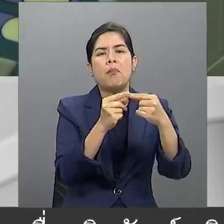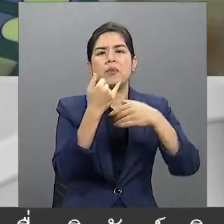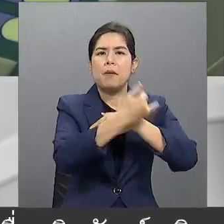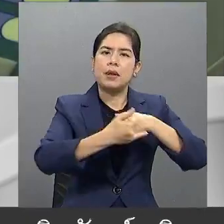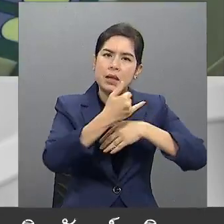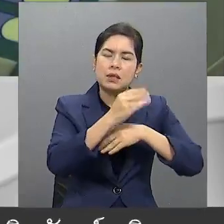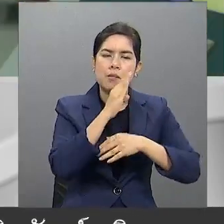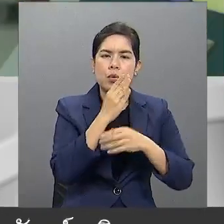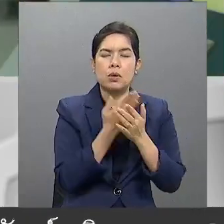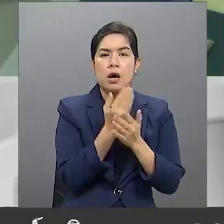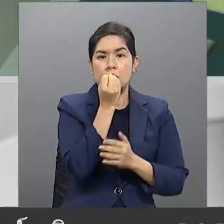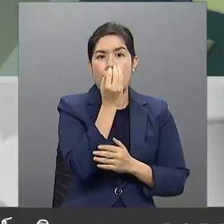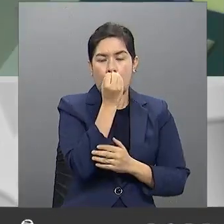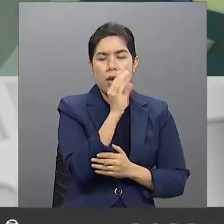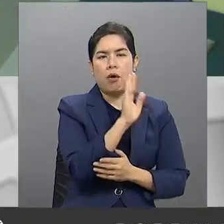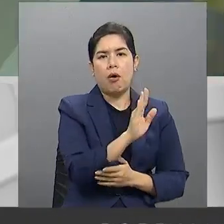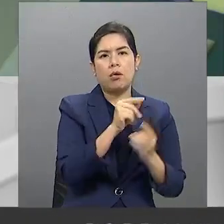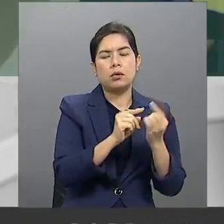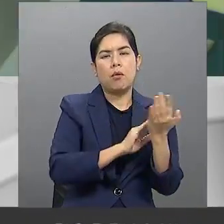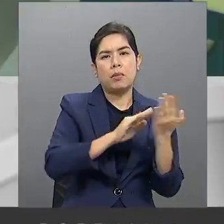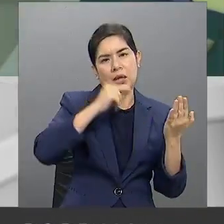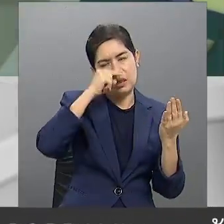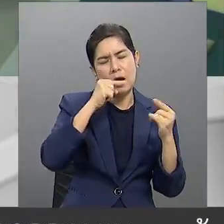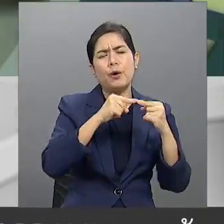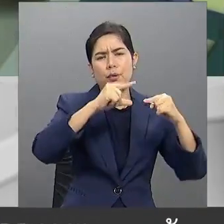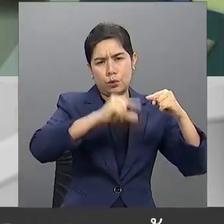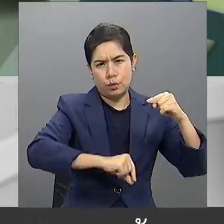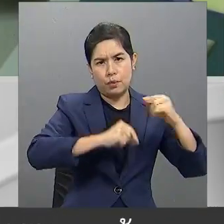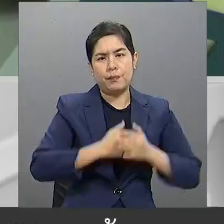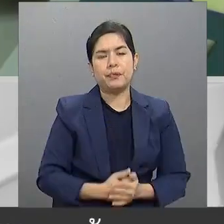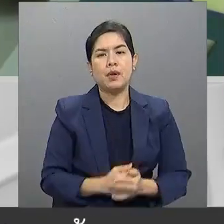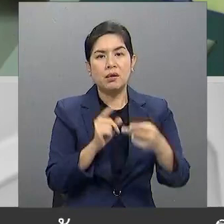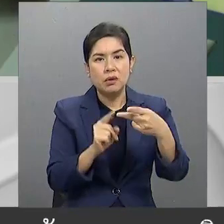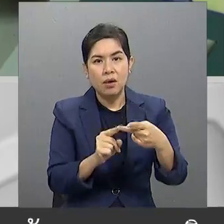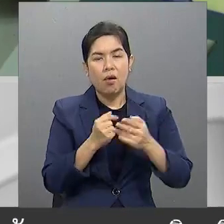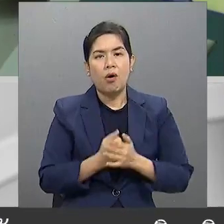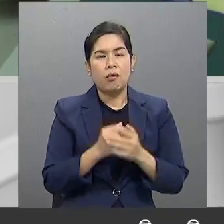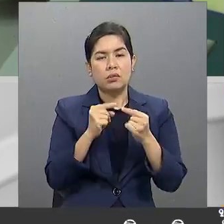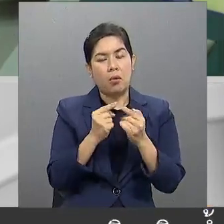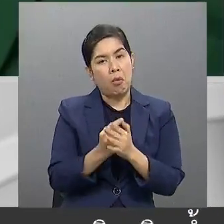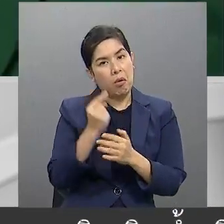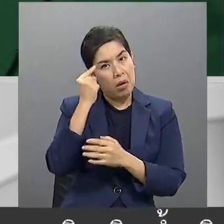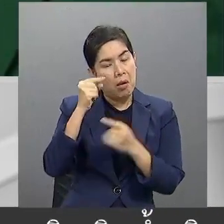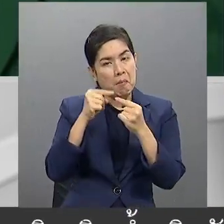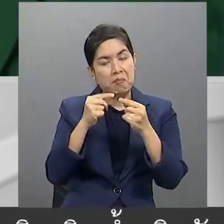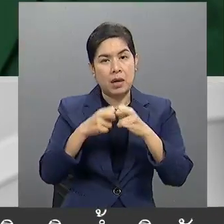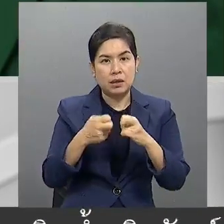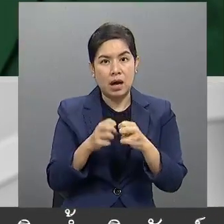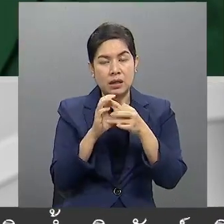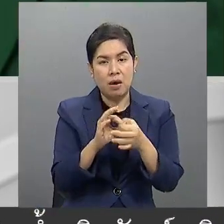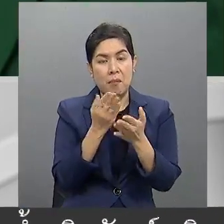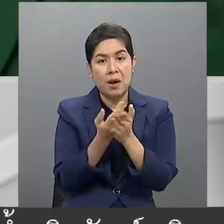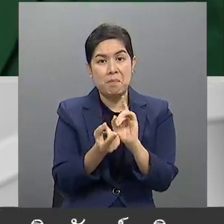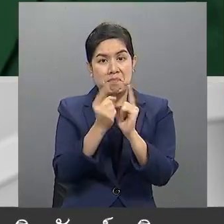ต่ำเช่นเดียวกับต่างประเทศนะคะขณะเดียวกันไม่เสี่ยงกับอัตราการแลกเปลี่ยนที่มีโอกาสพันธุ์ผัวนะคะนอกจากนี้